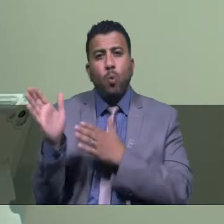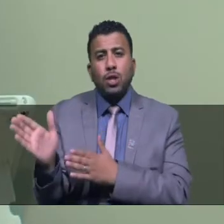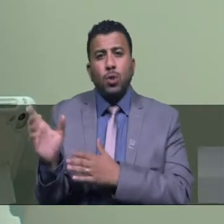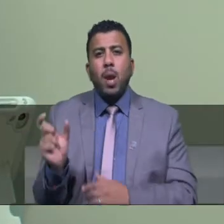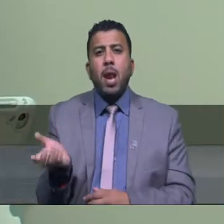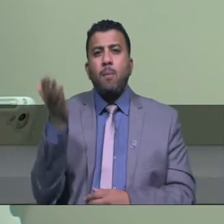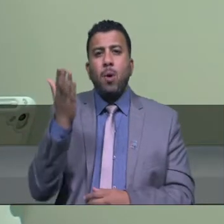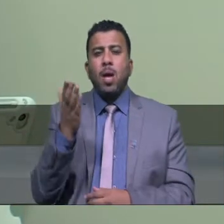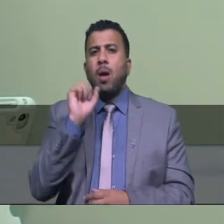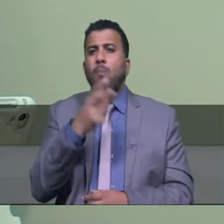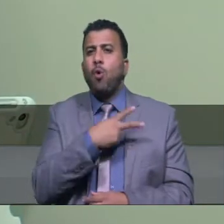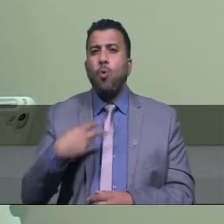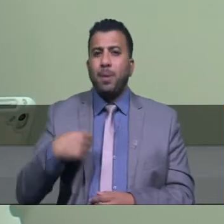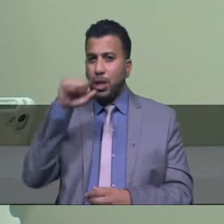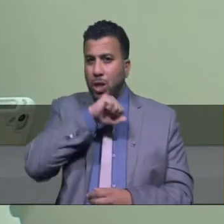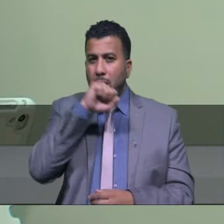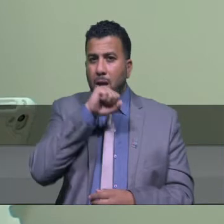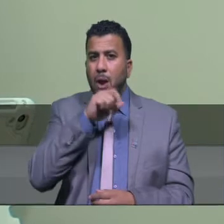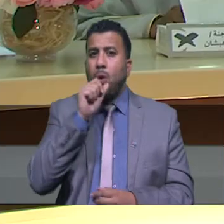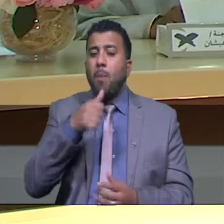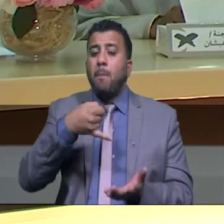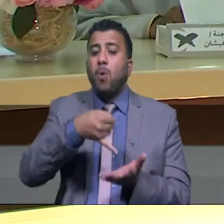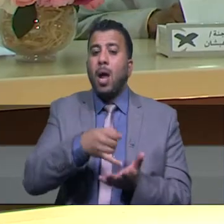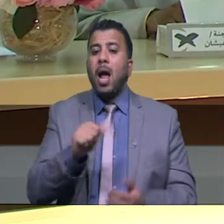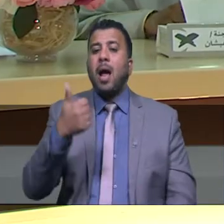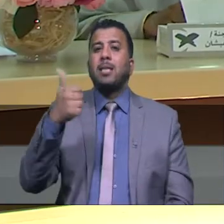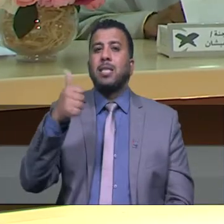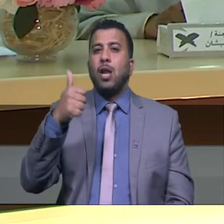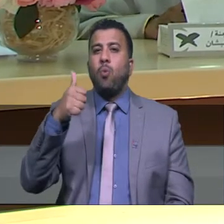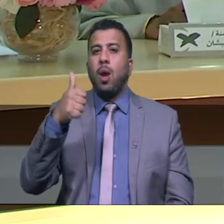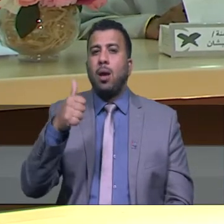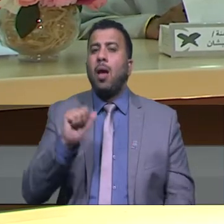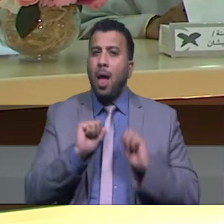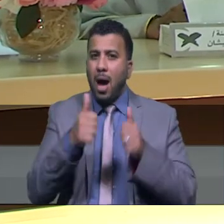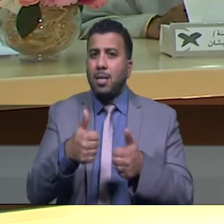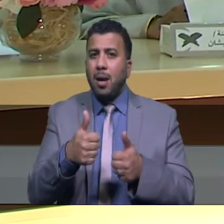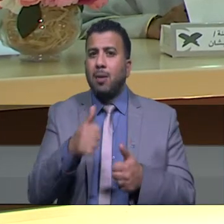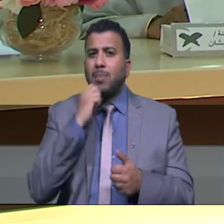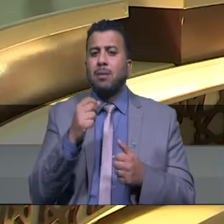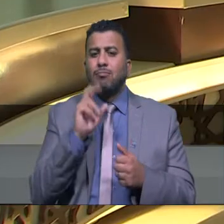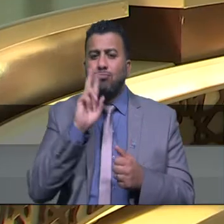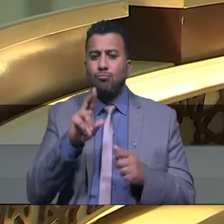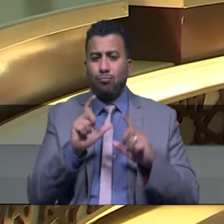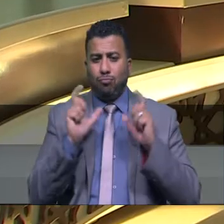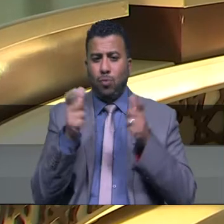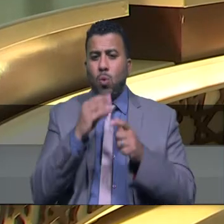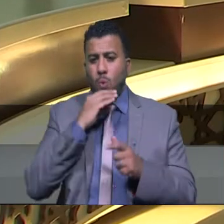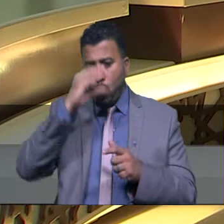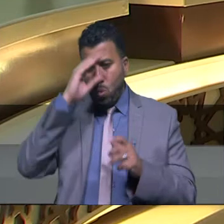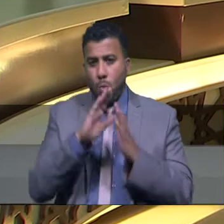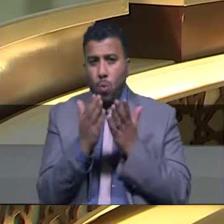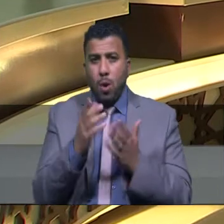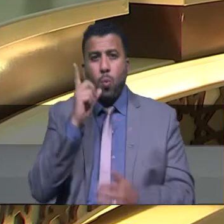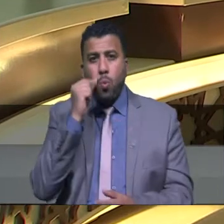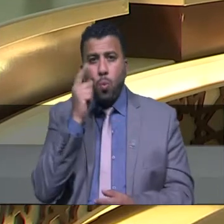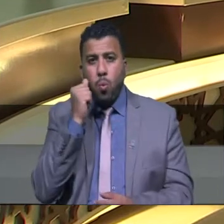الكريم والسنة النبوية بحكومة الشارقة للوصول إلى المراكز الأولى. حضر مراحل تصفيات القرآن الكريم